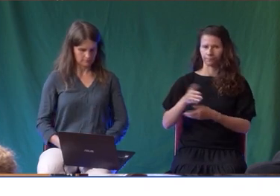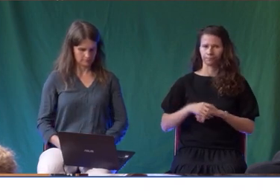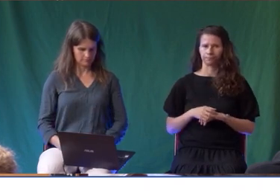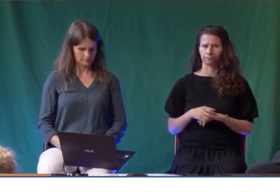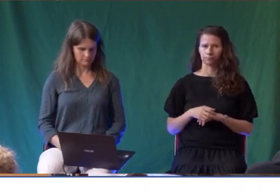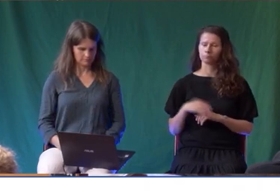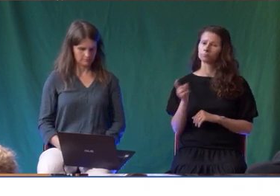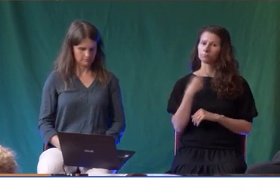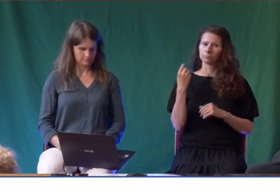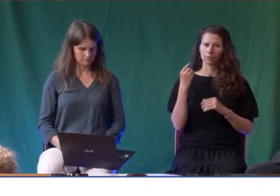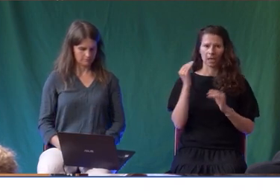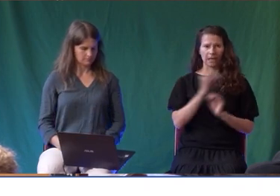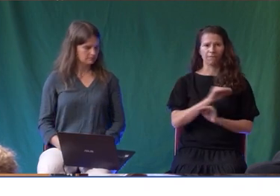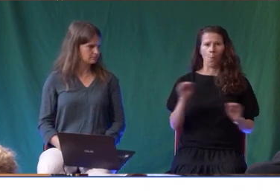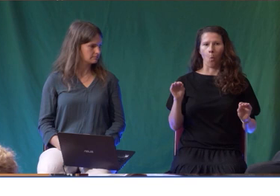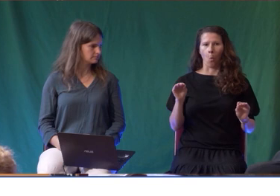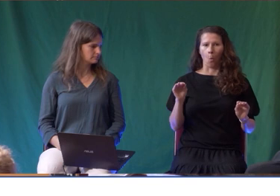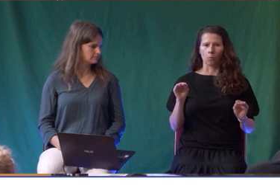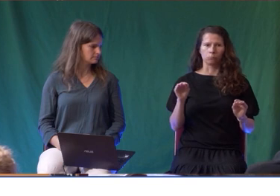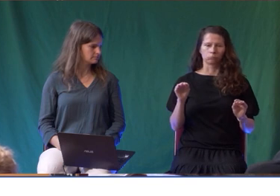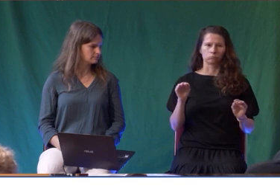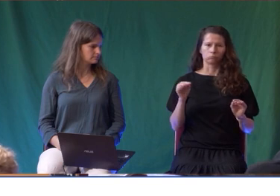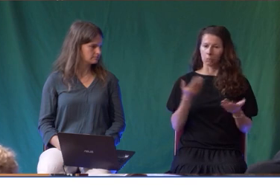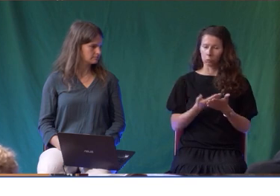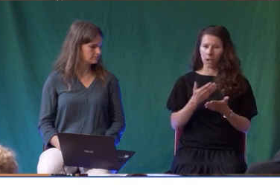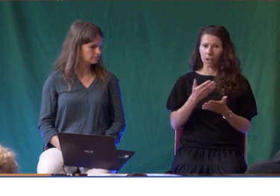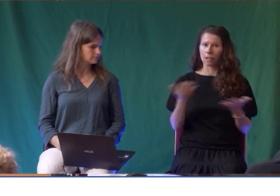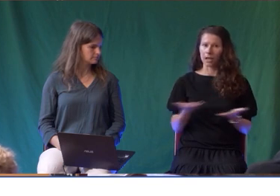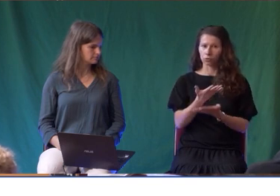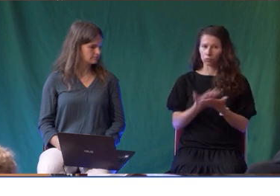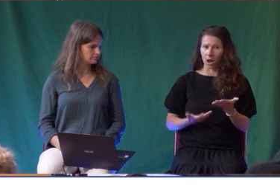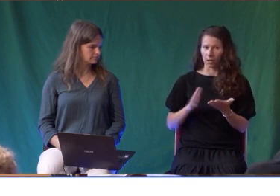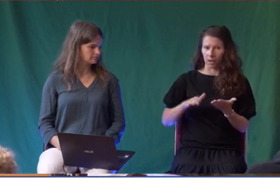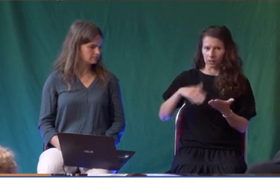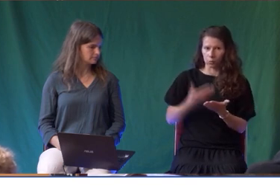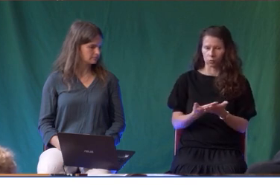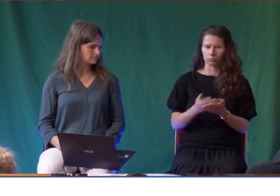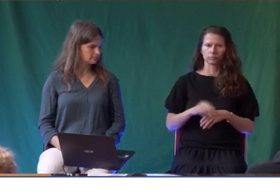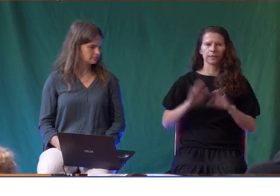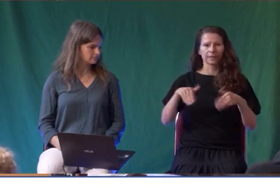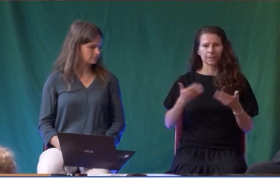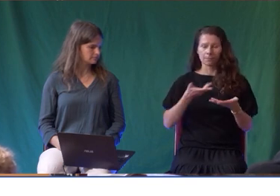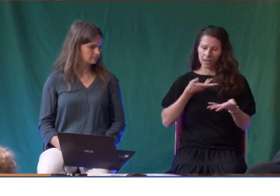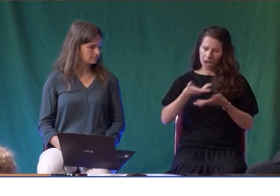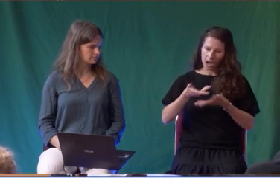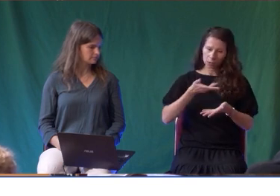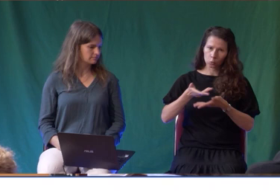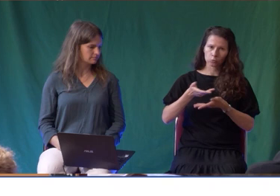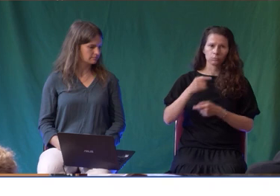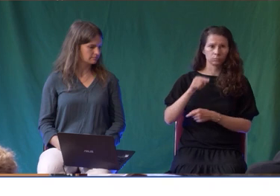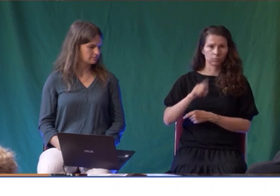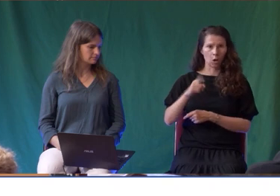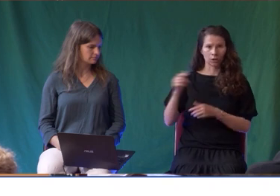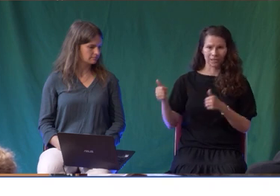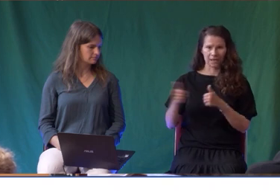auch Informationen in zum Beispiel in leichter Sprache und es gibt eine Beratung die Beratung ist auch im